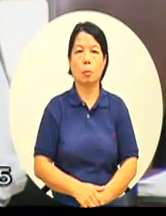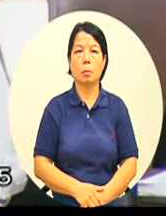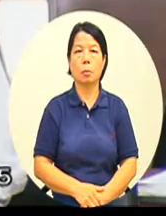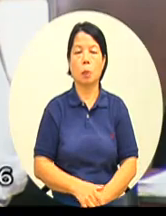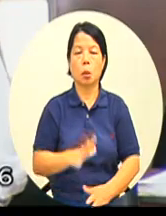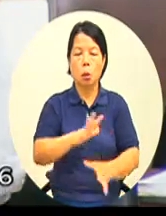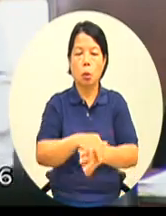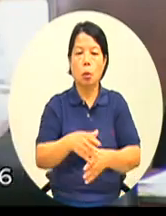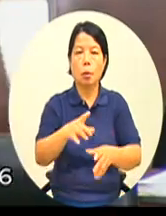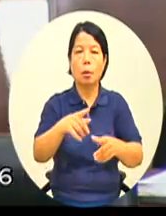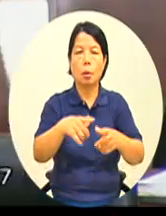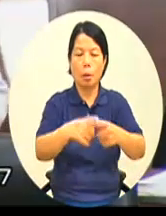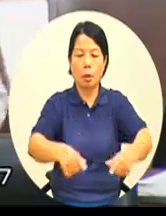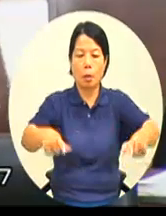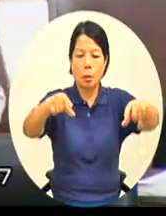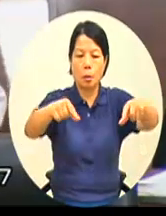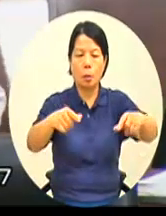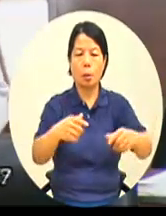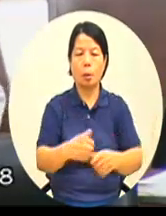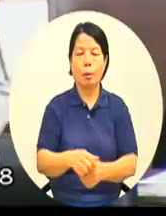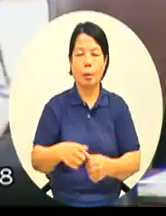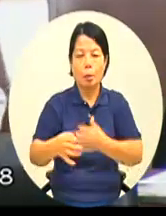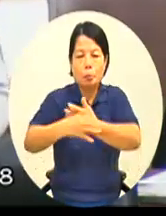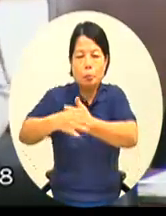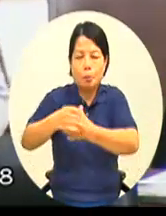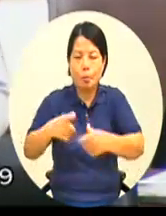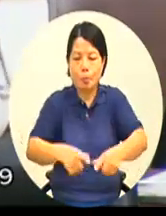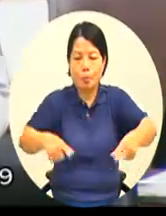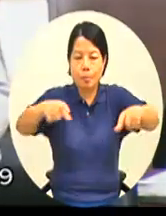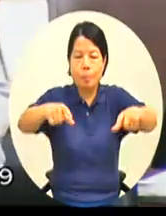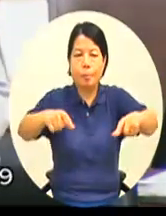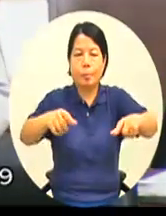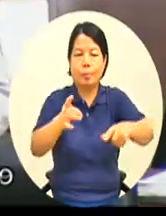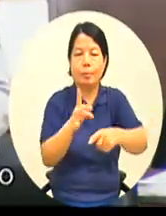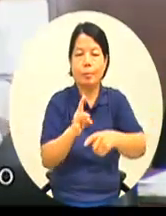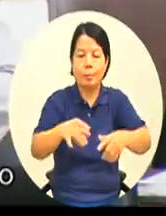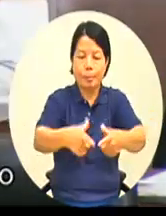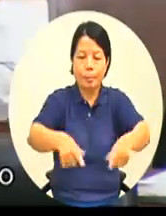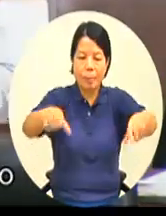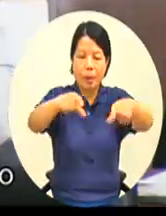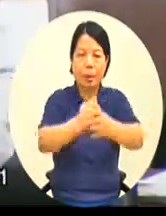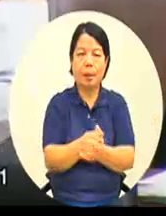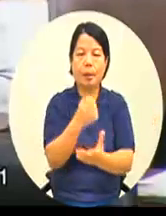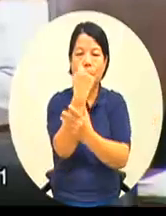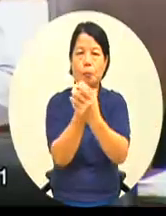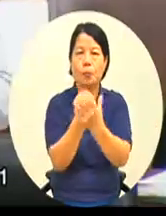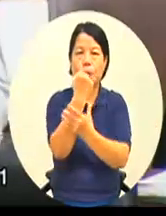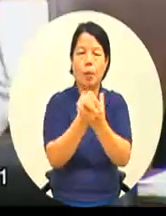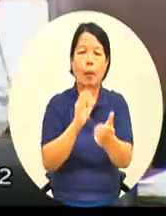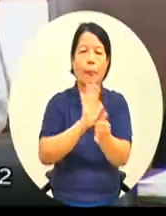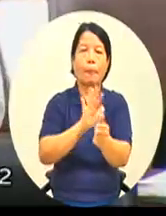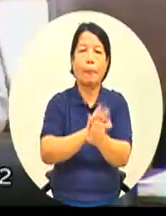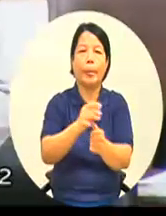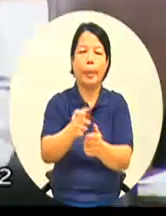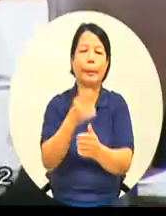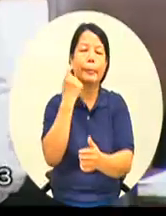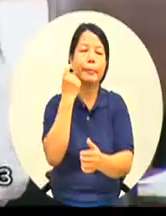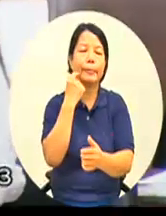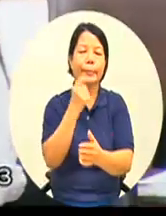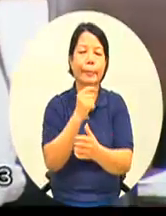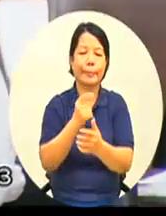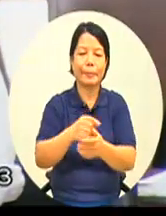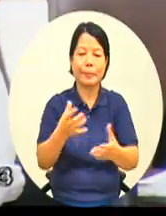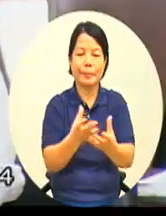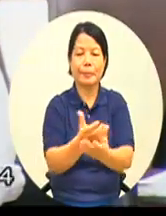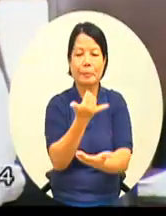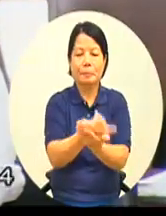尿布啊，实验做尿包尿布，里面还有用一些类似粪便去做帮人假人去换尿布哈，这